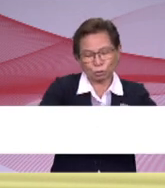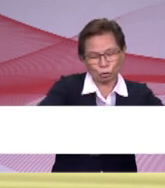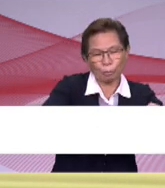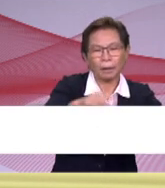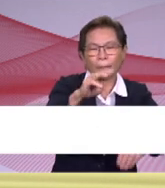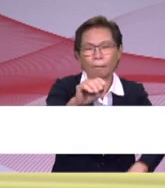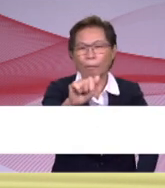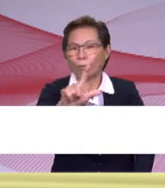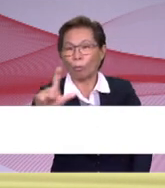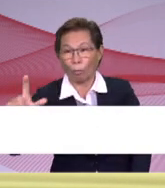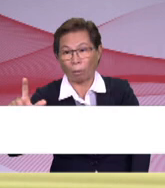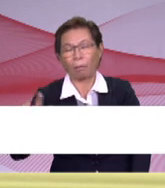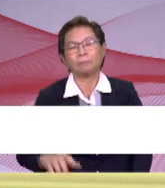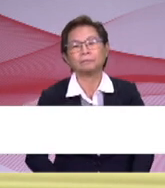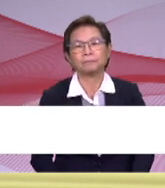mall,